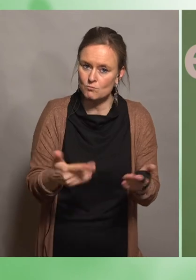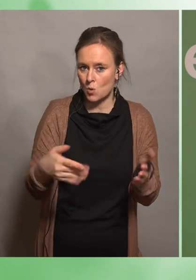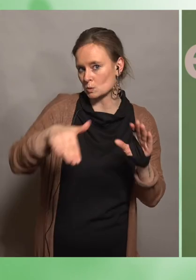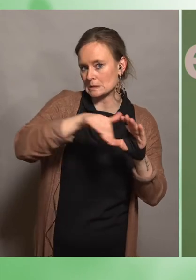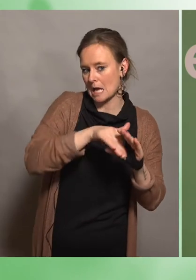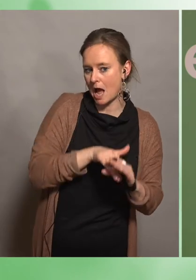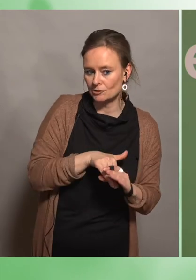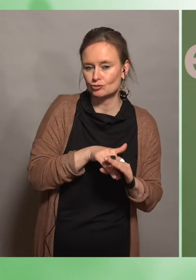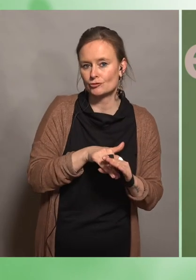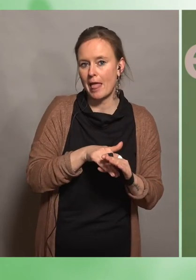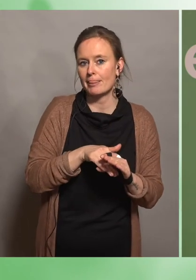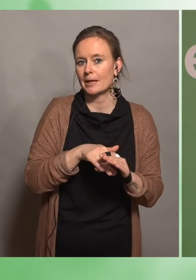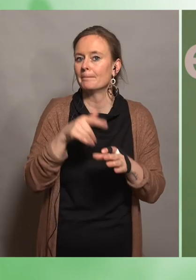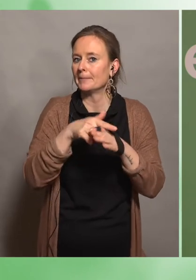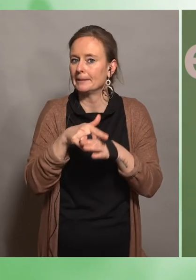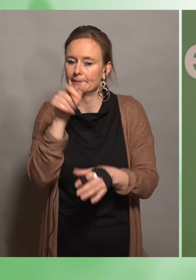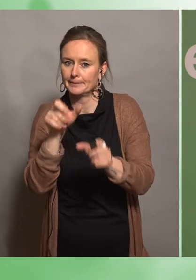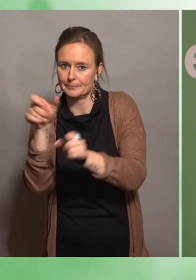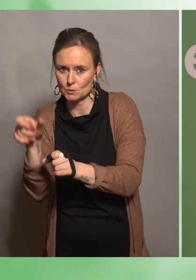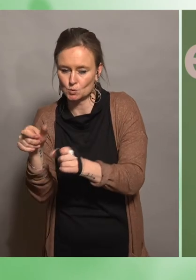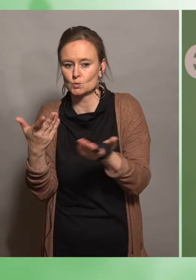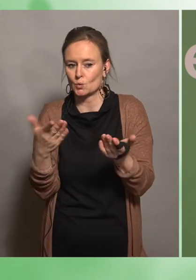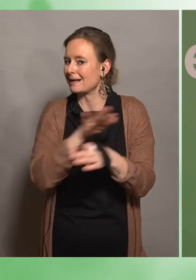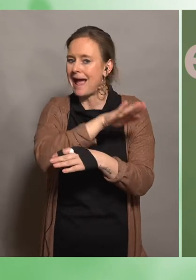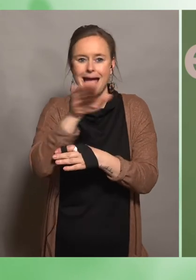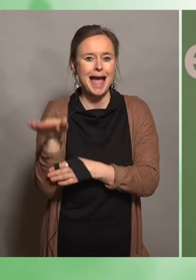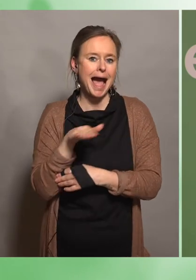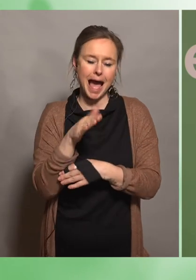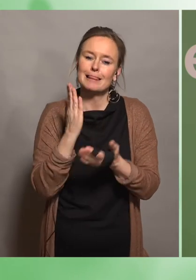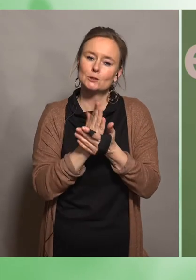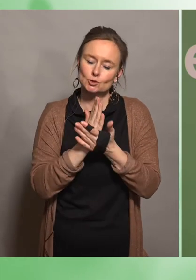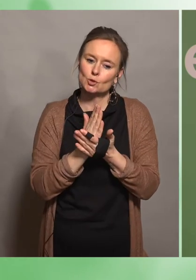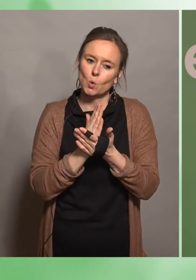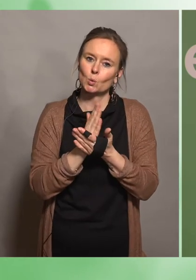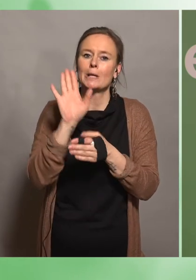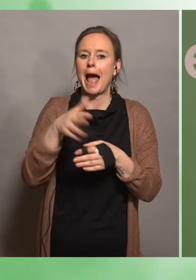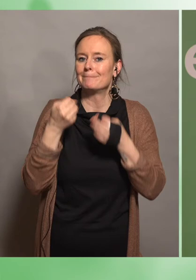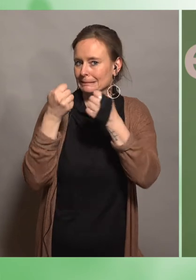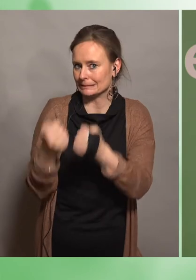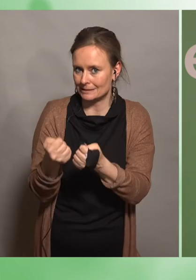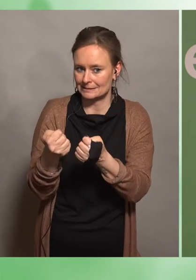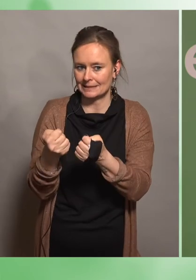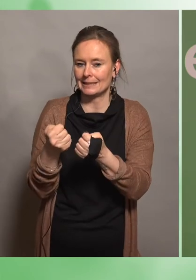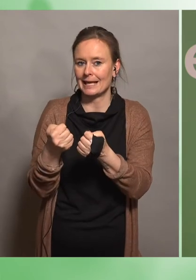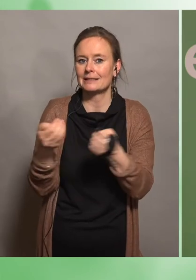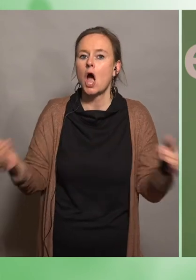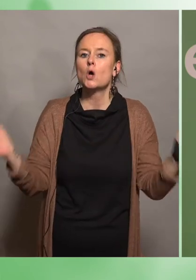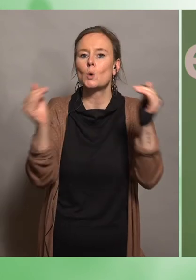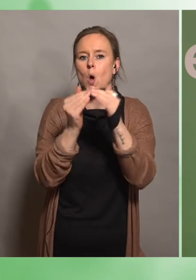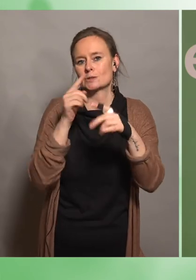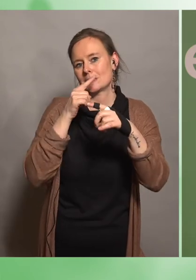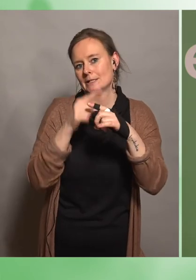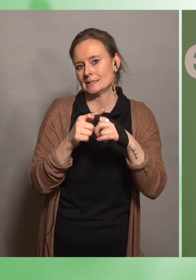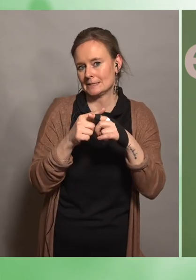wie viel behinderte Personen also beschäftigt werden müssen. Das alles ist also abgesichert durch eine Ausgleichstaxe. Die Zahlen sind genannt, die können